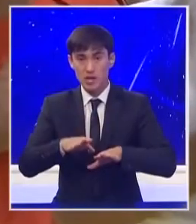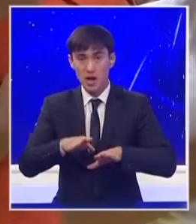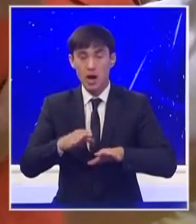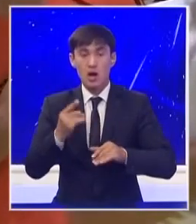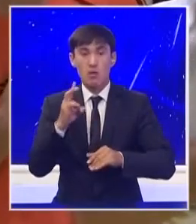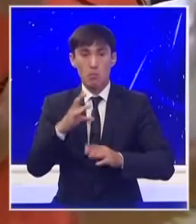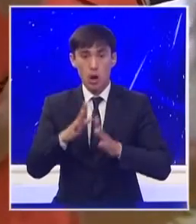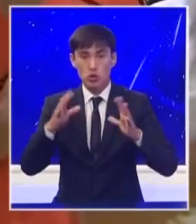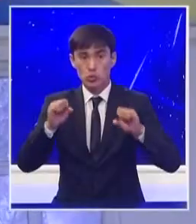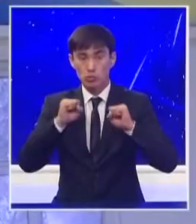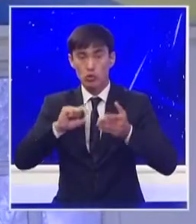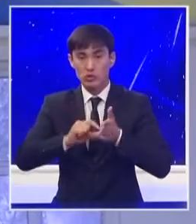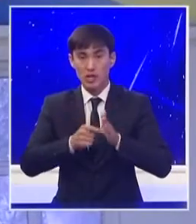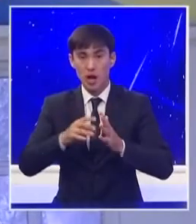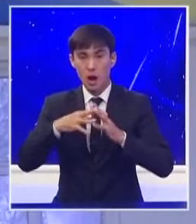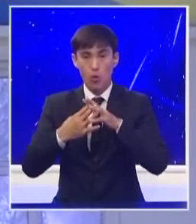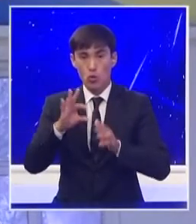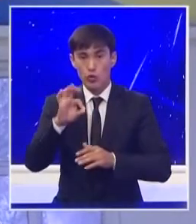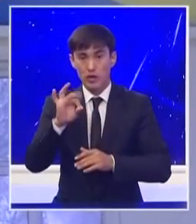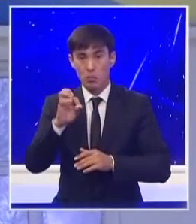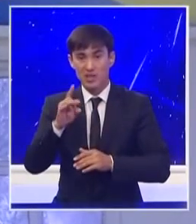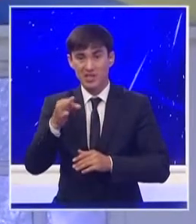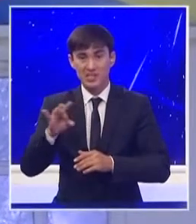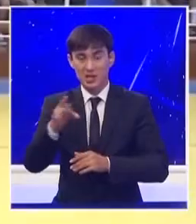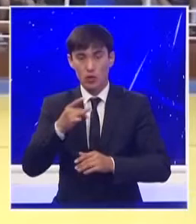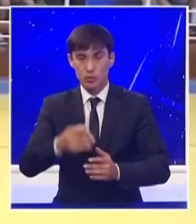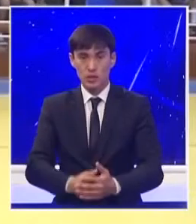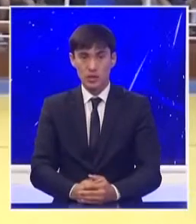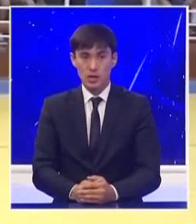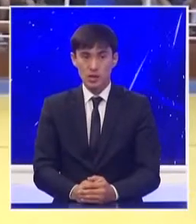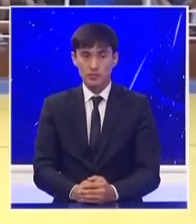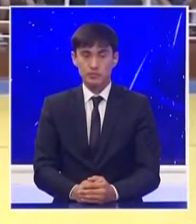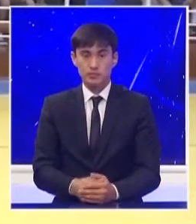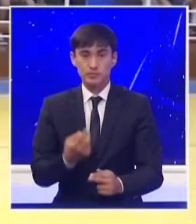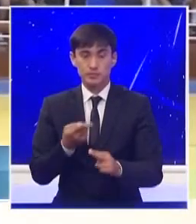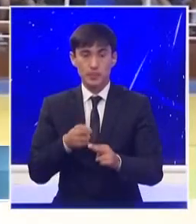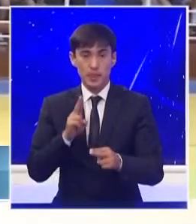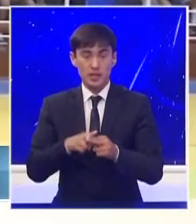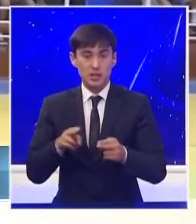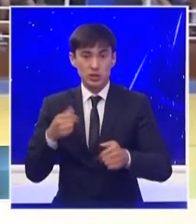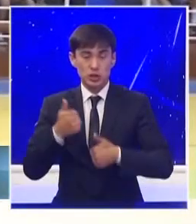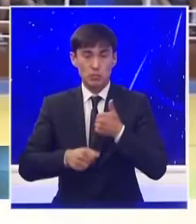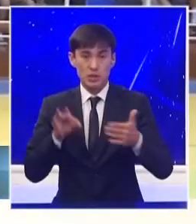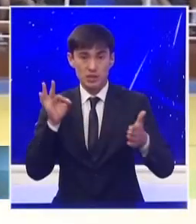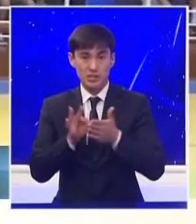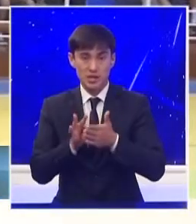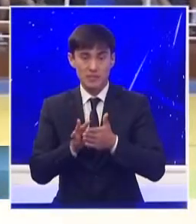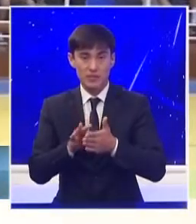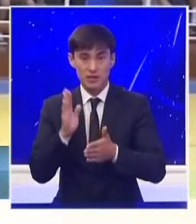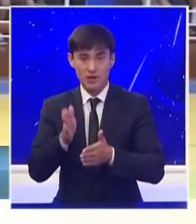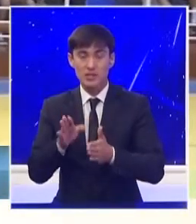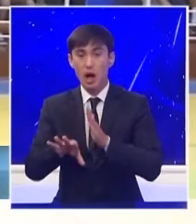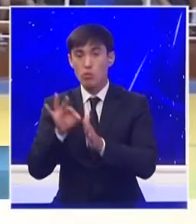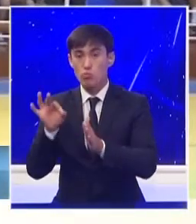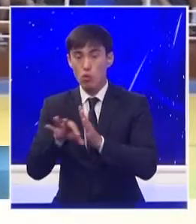именно в Большом спортивном зале аула Отиген-Батыр Илийского района. Целью данного чемпионата является отбор